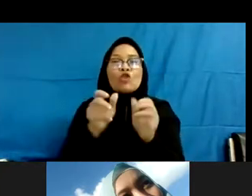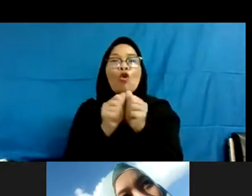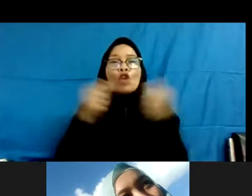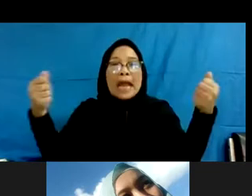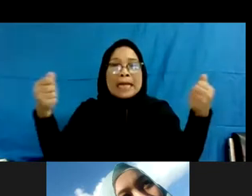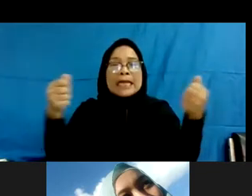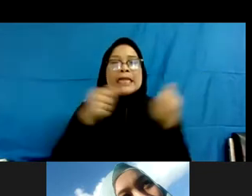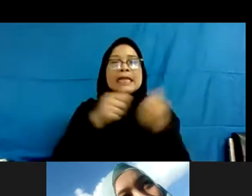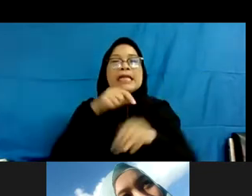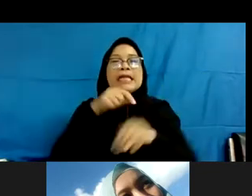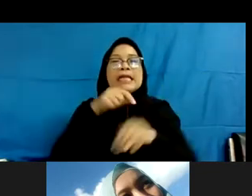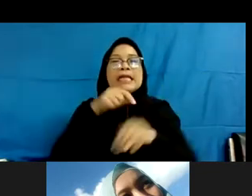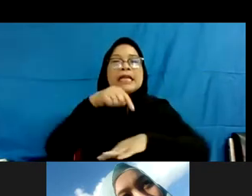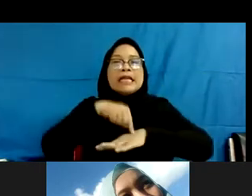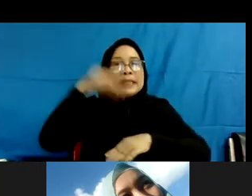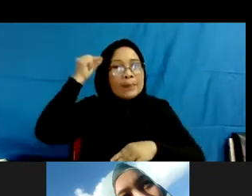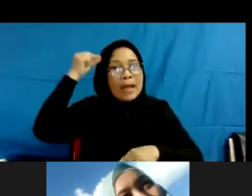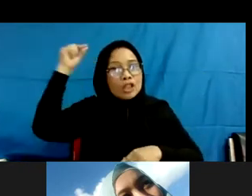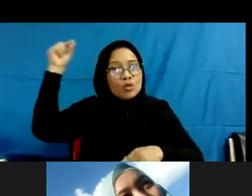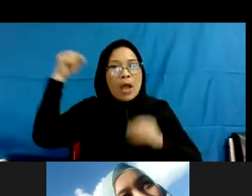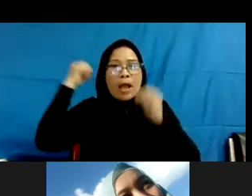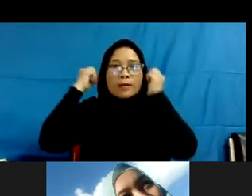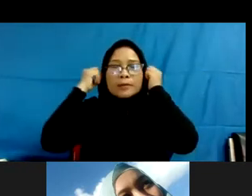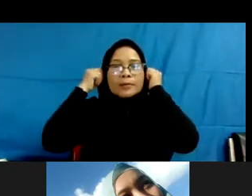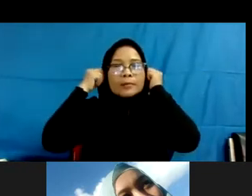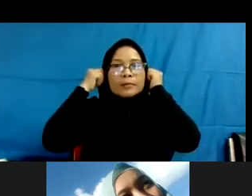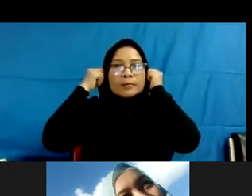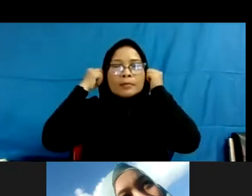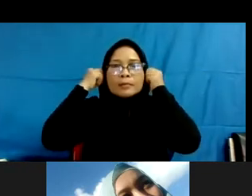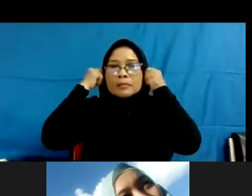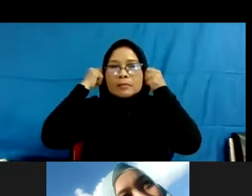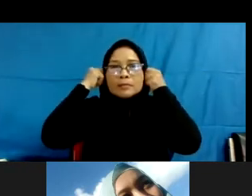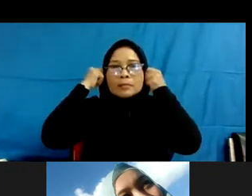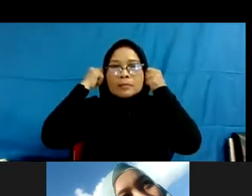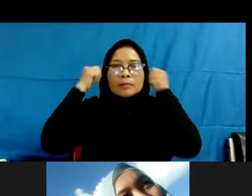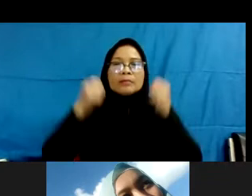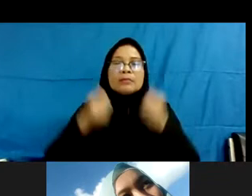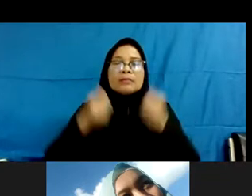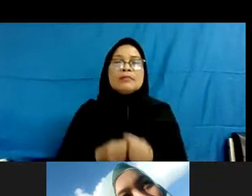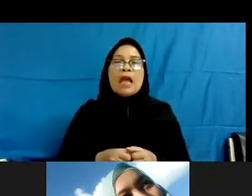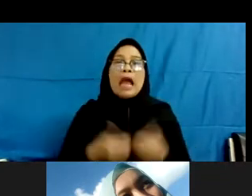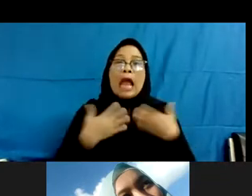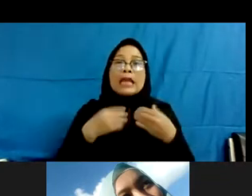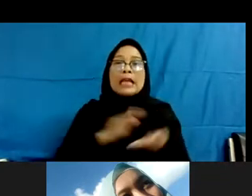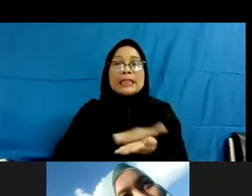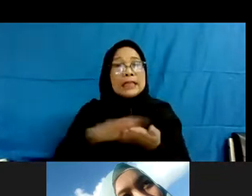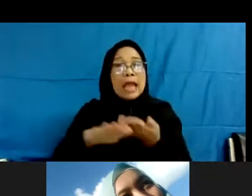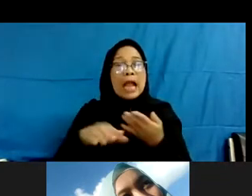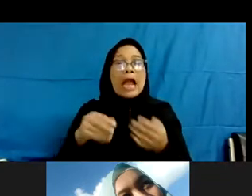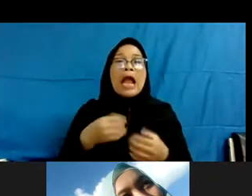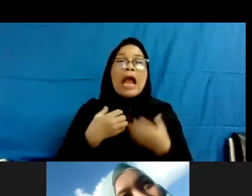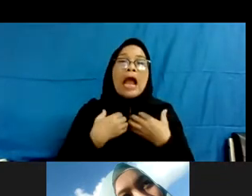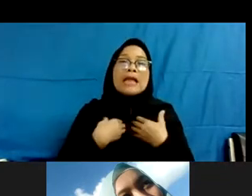di beberapa tulisan saya, sempat terbit juga baik yang cetak atau yang online gitu kan. Dan juga saat ini